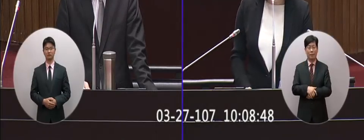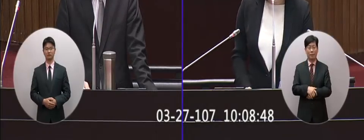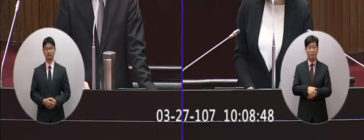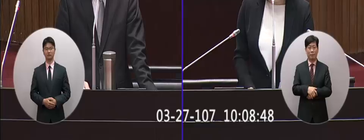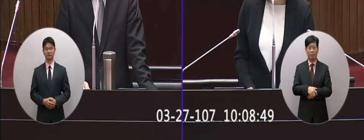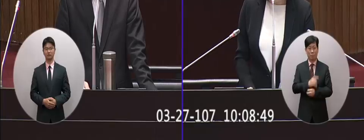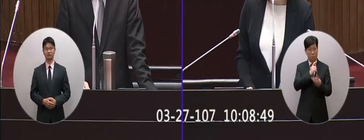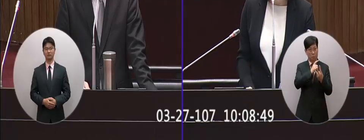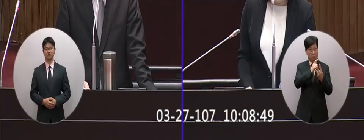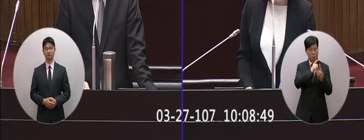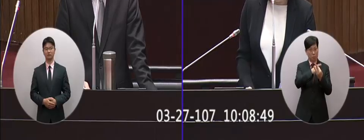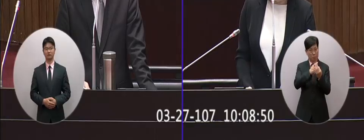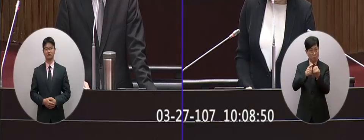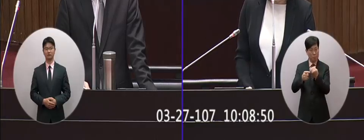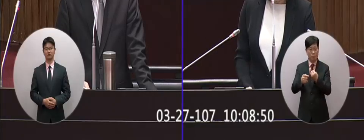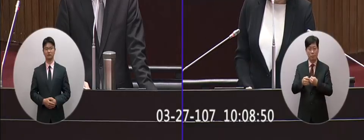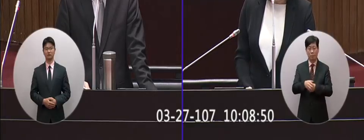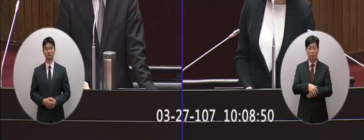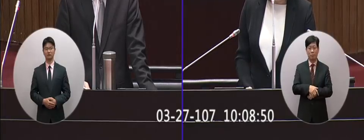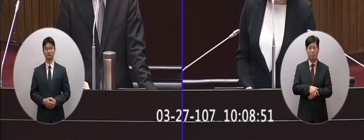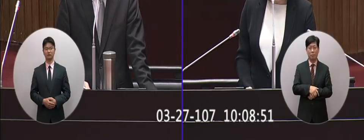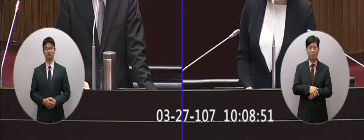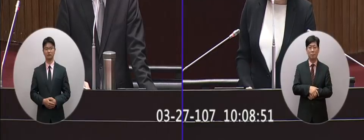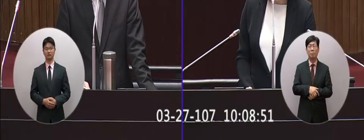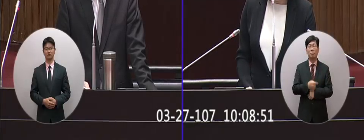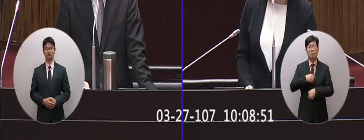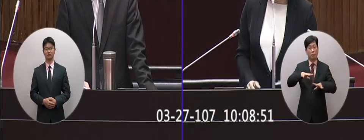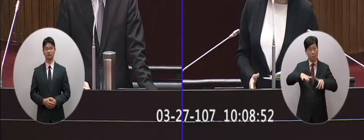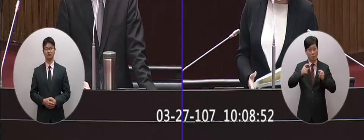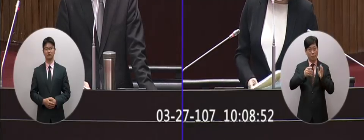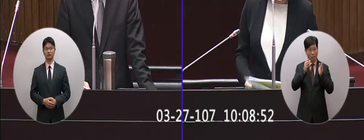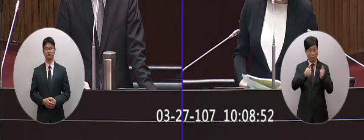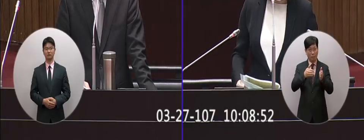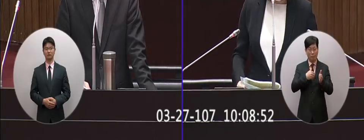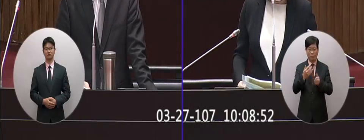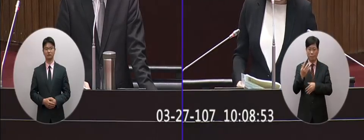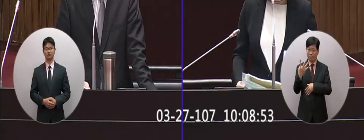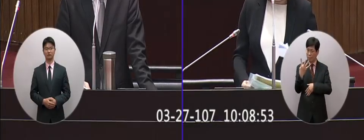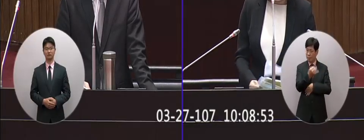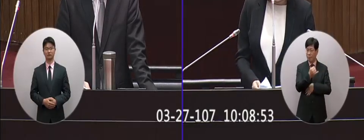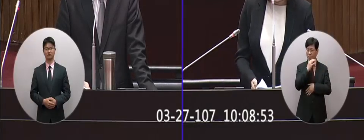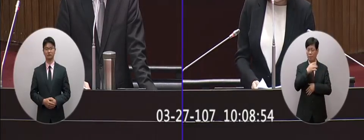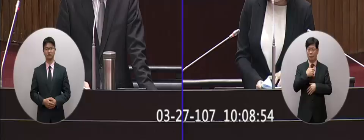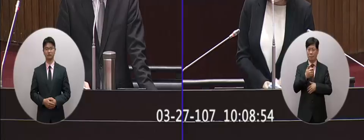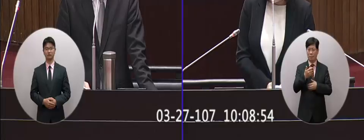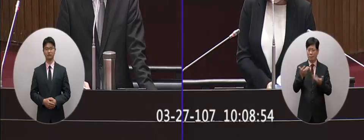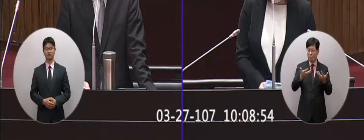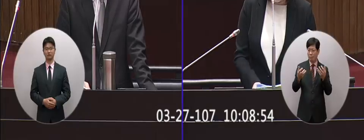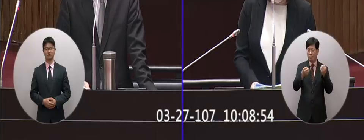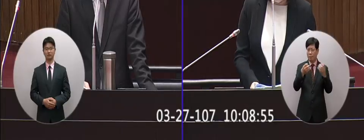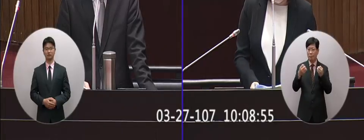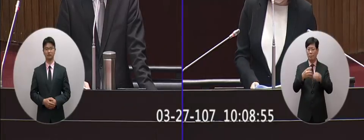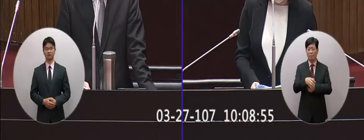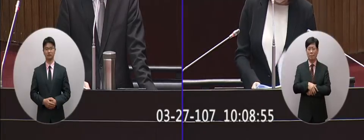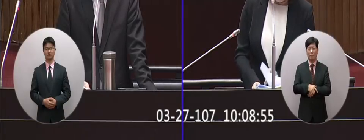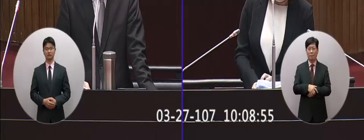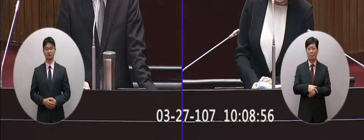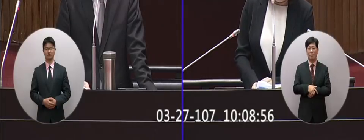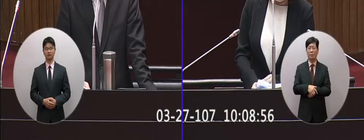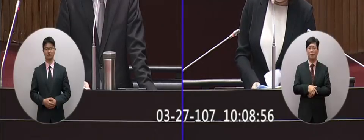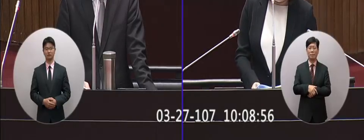个部分其实我们先从几个面向来看好了，就是我们